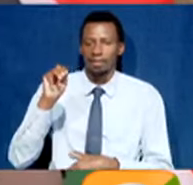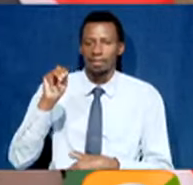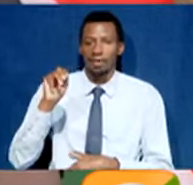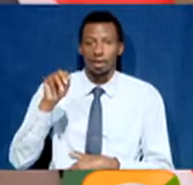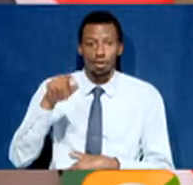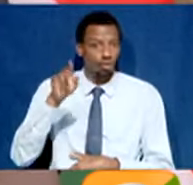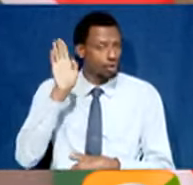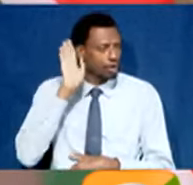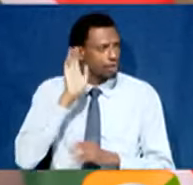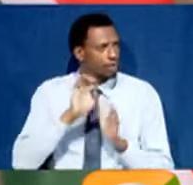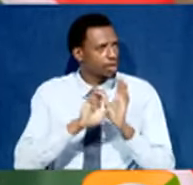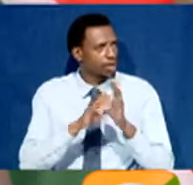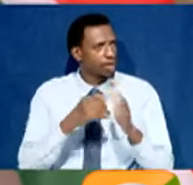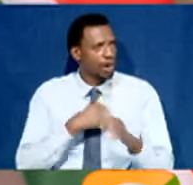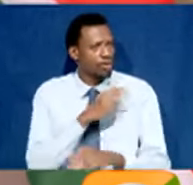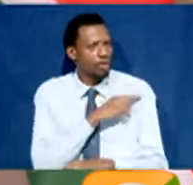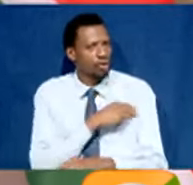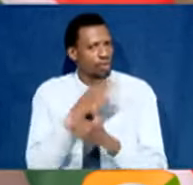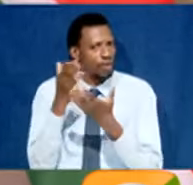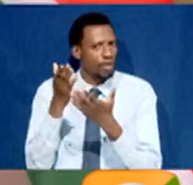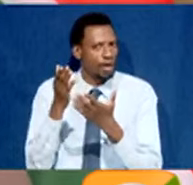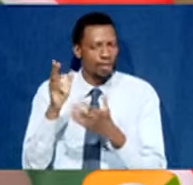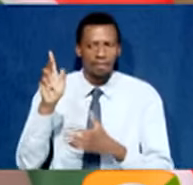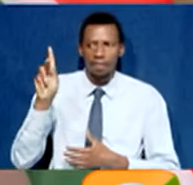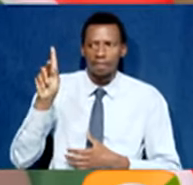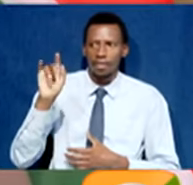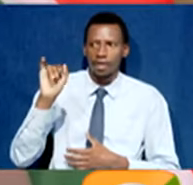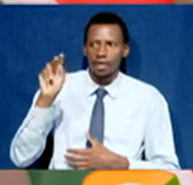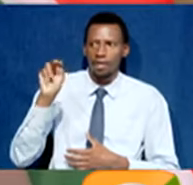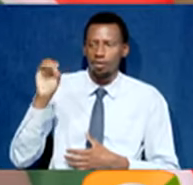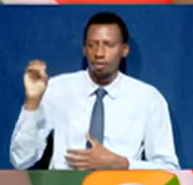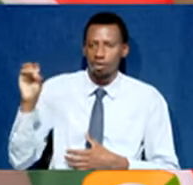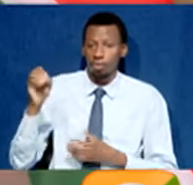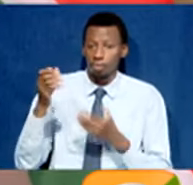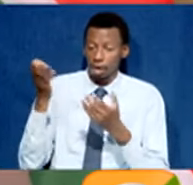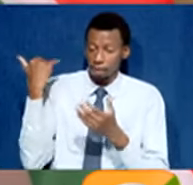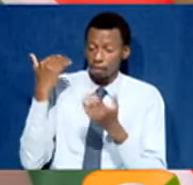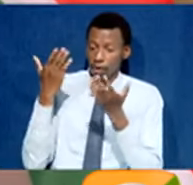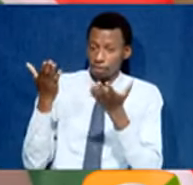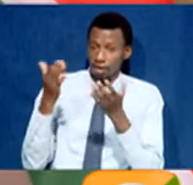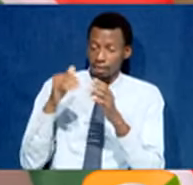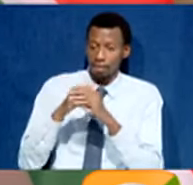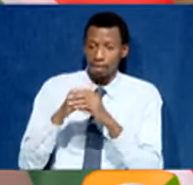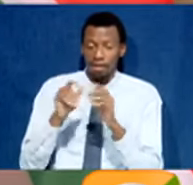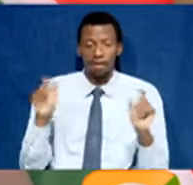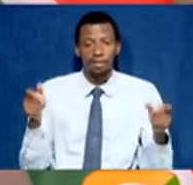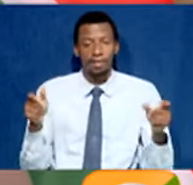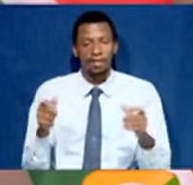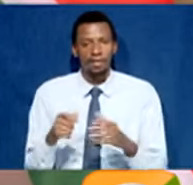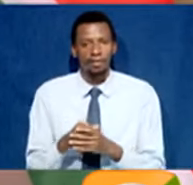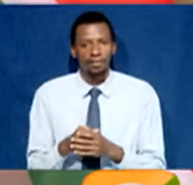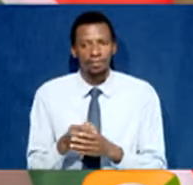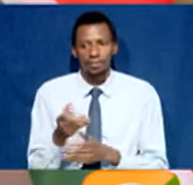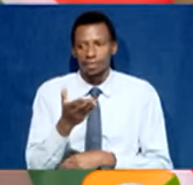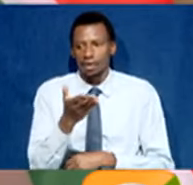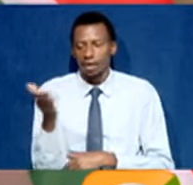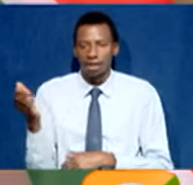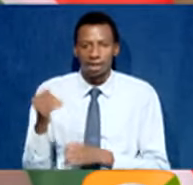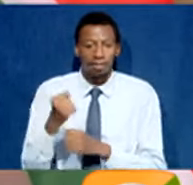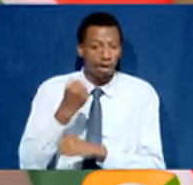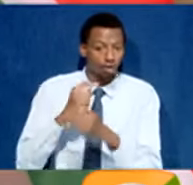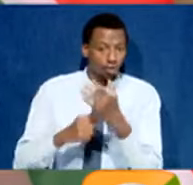hapa Kino. Simulisikia? Ilikuwa kwa vyombo vya habari. Ati wanafanya operation